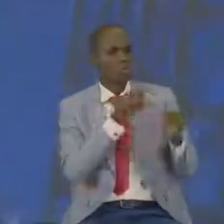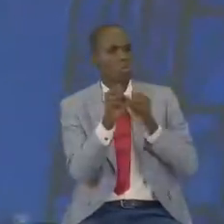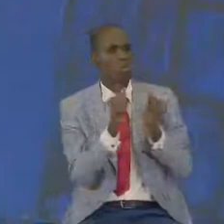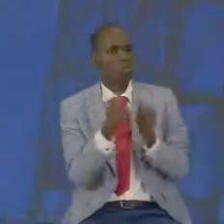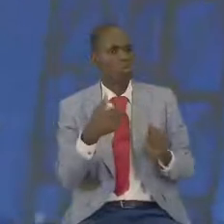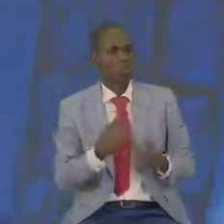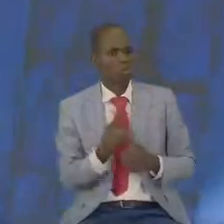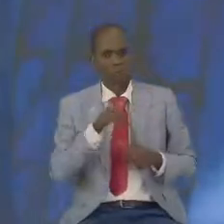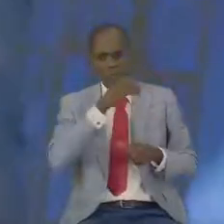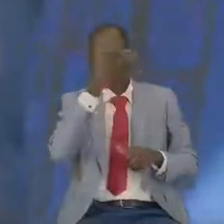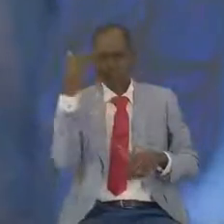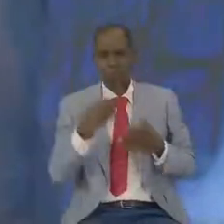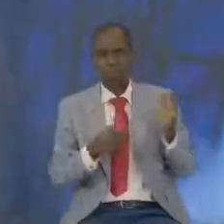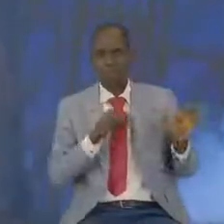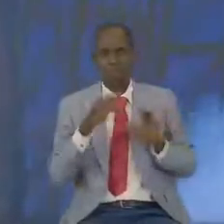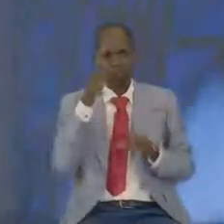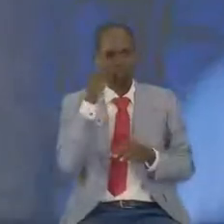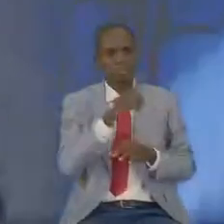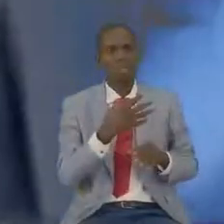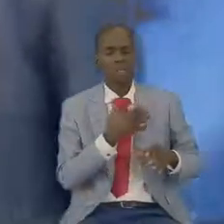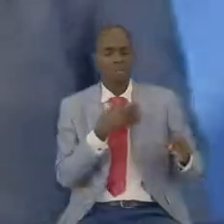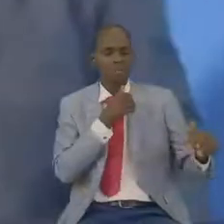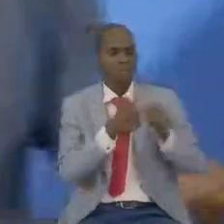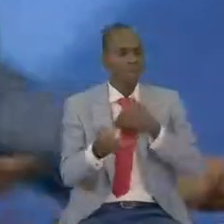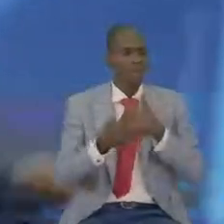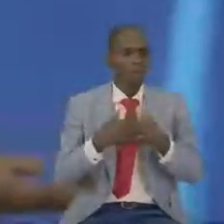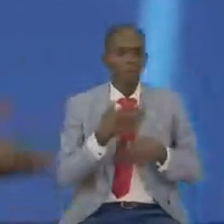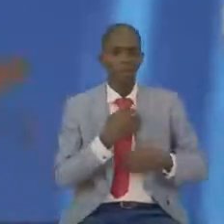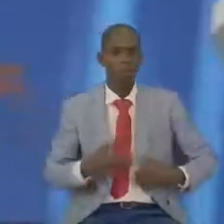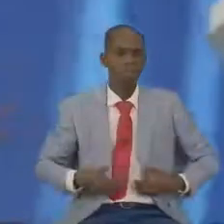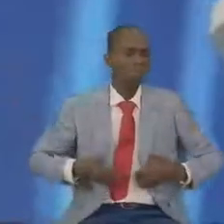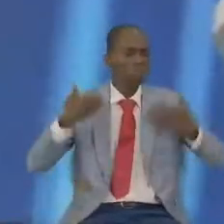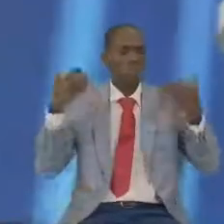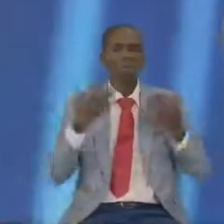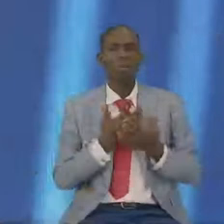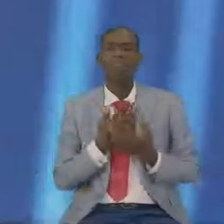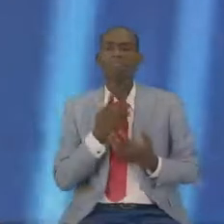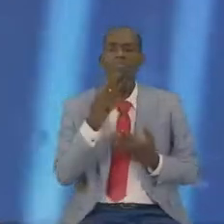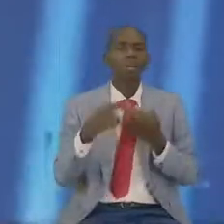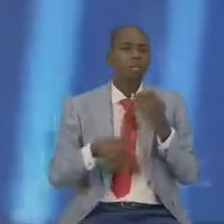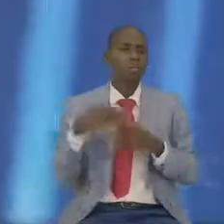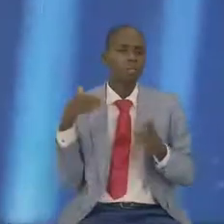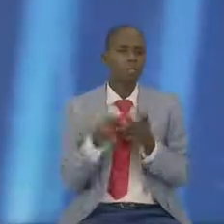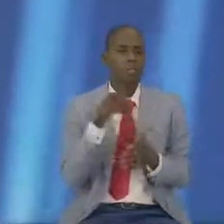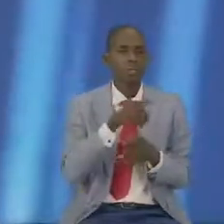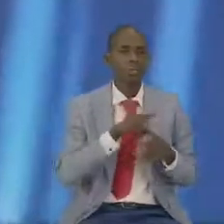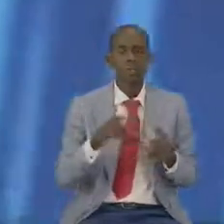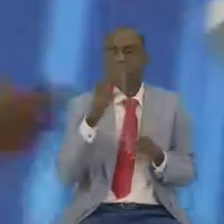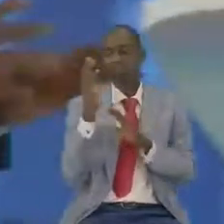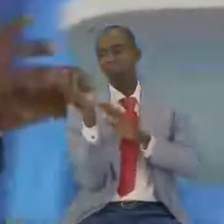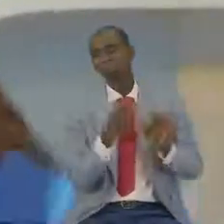C'est ce que vous étiez venu et vous voulez maintenant encore. Et voilà ce que vous dites. Non, il cria à